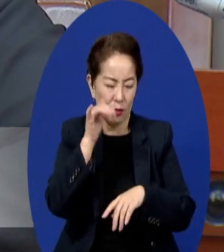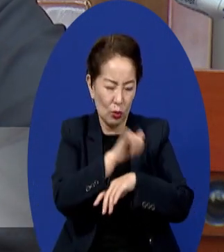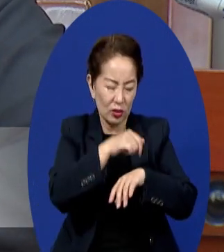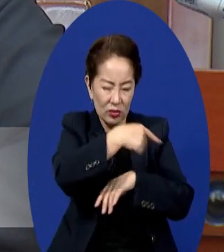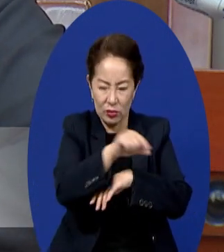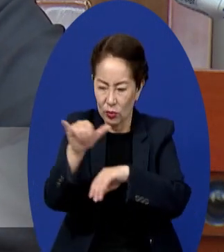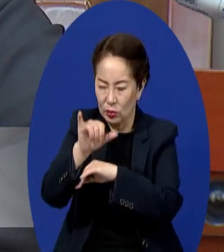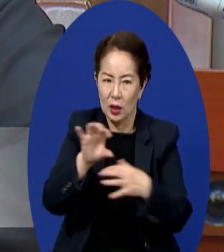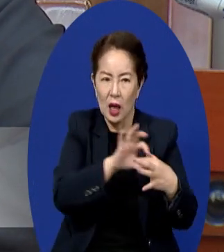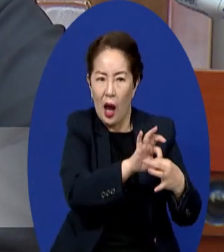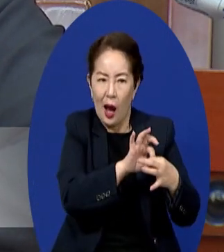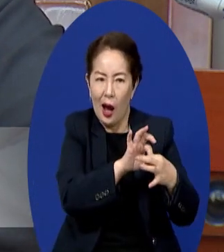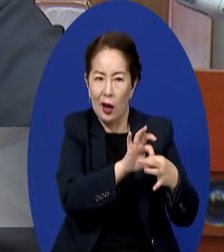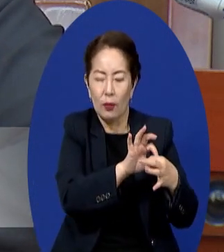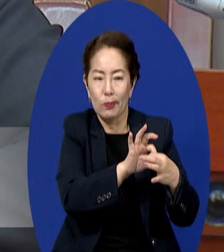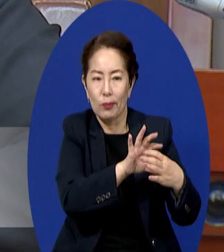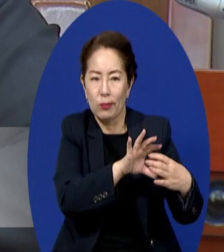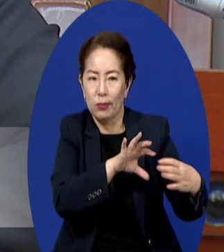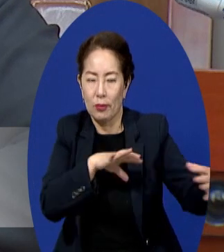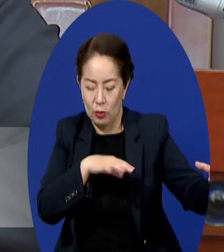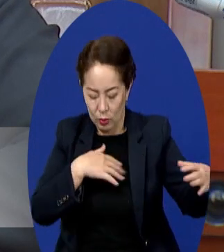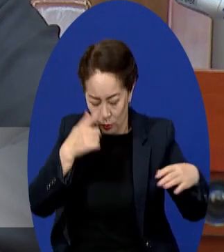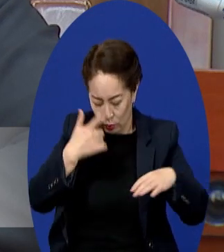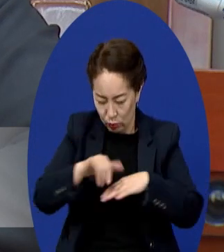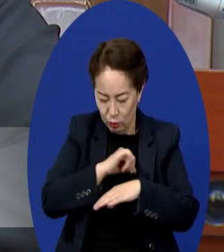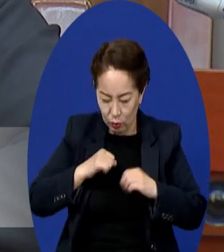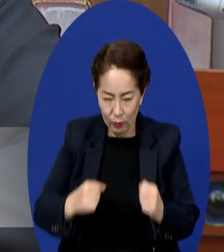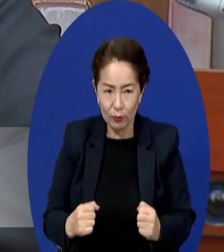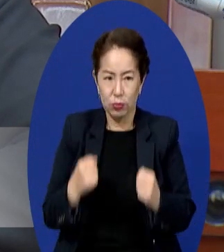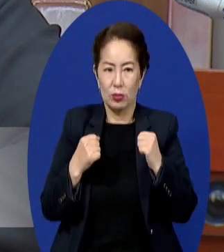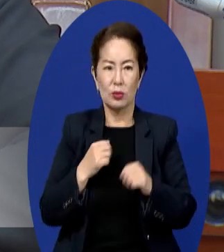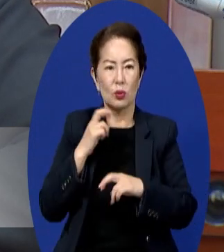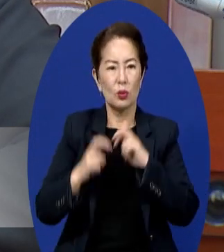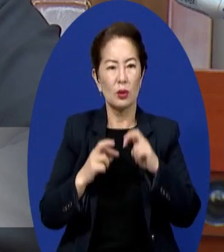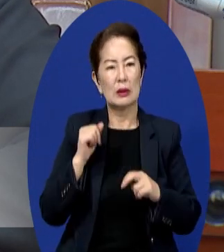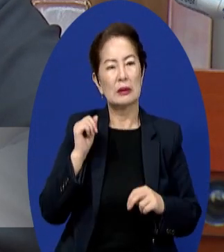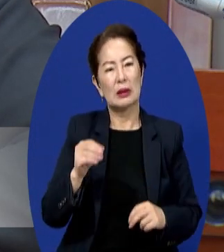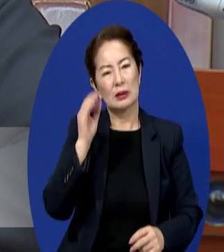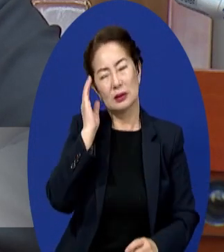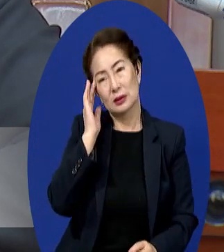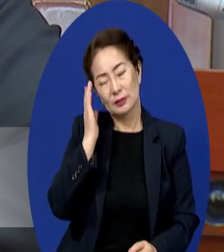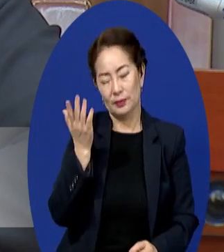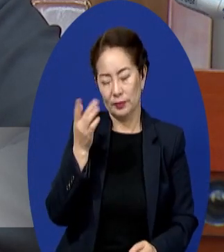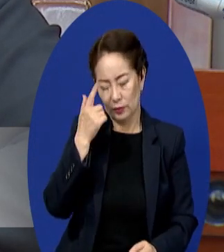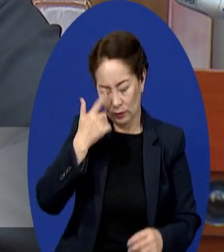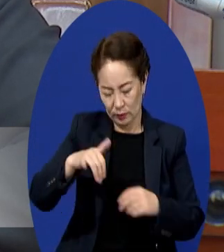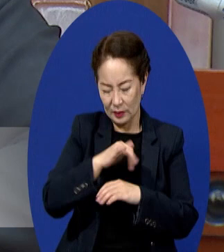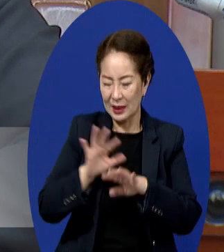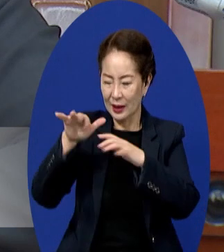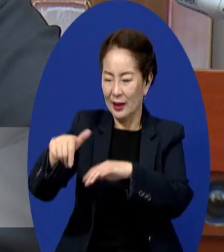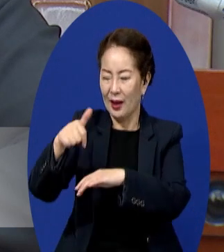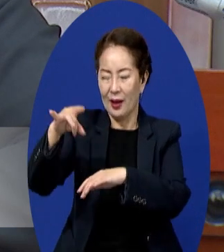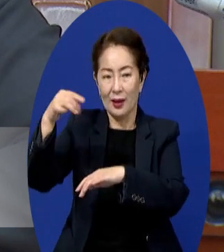байдлаас даваагаар гарах вэ? Далаад гарцгүй Монгол улсын хувьд гэдэг бол бидний одоо цаашдын стратеги одоо байх